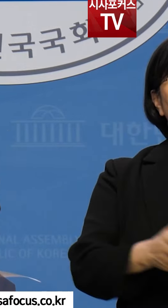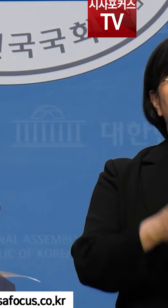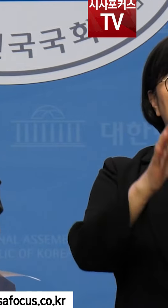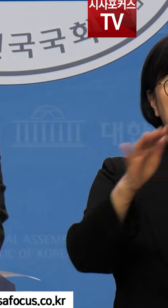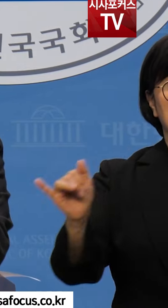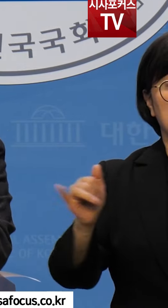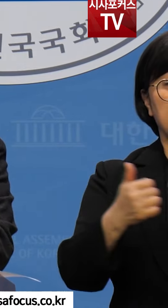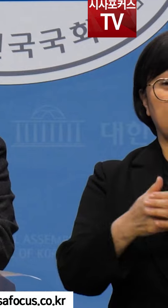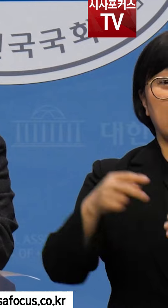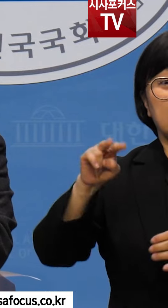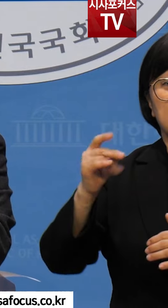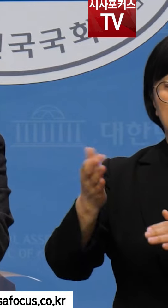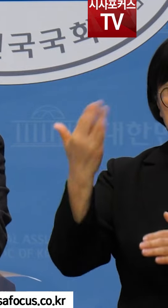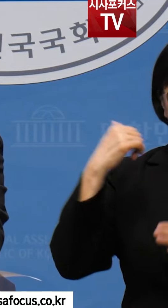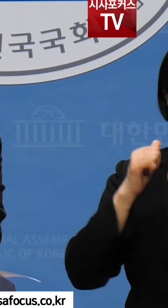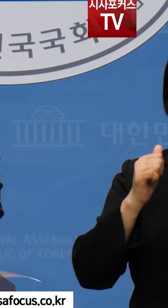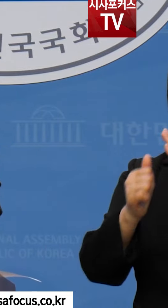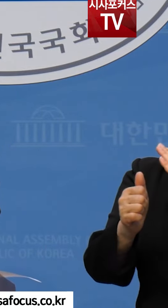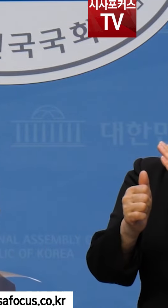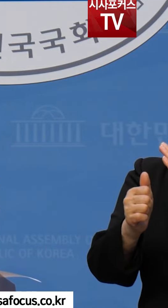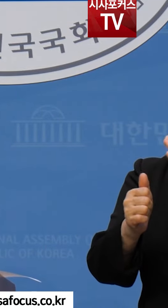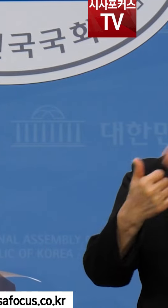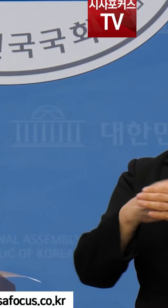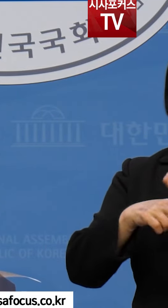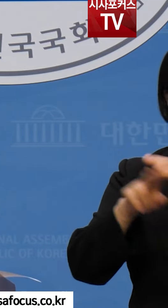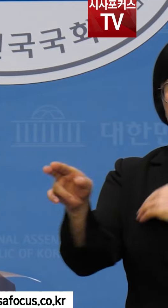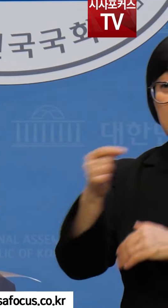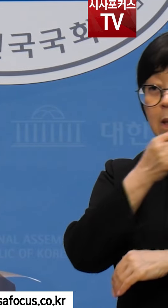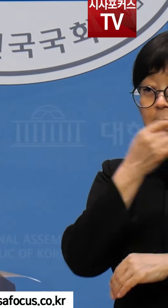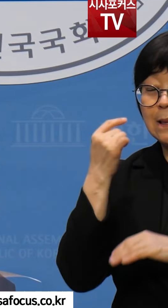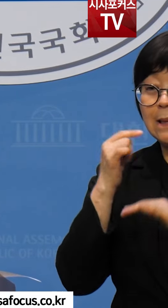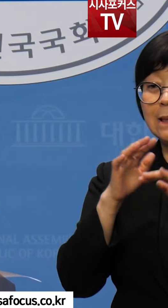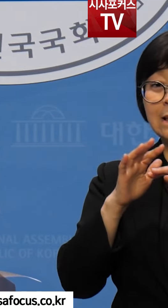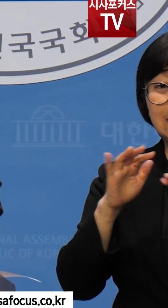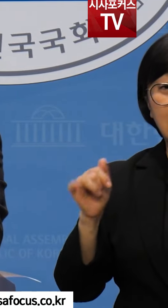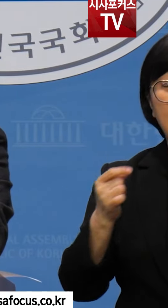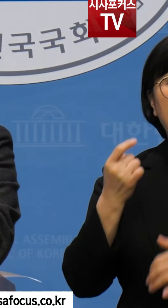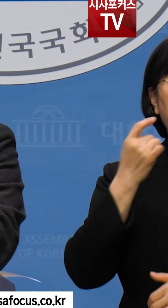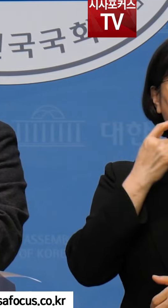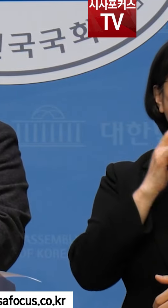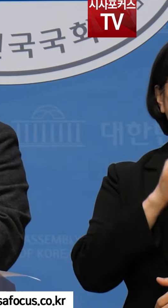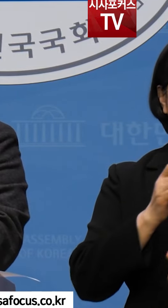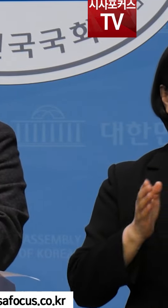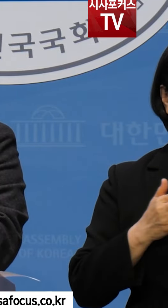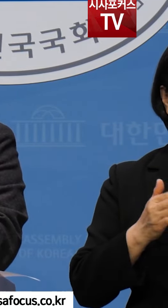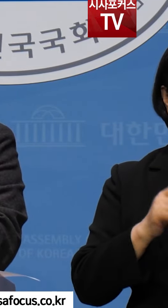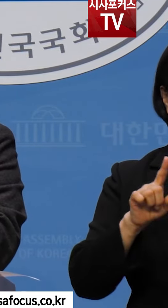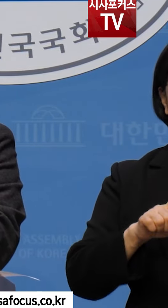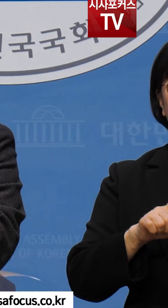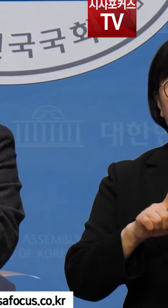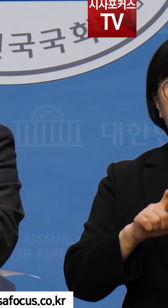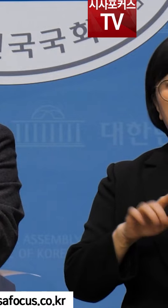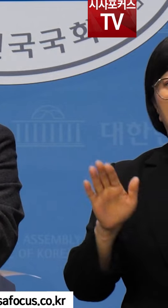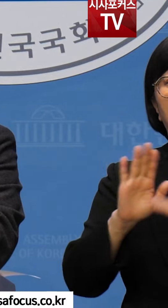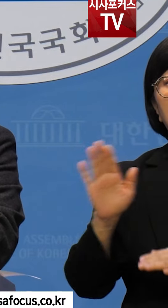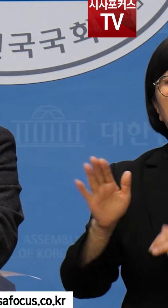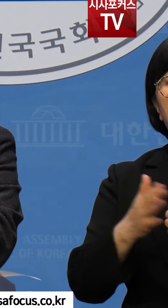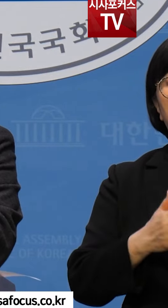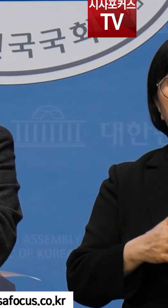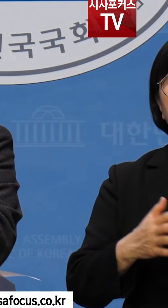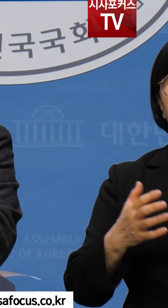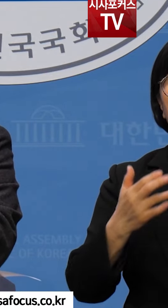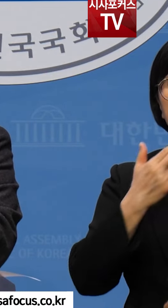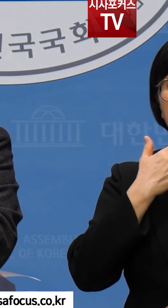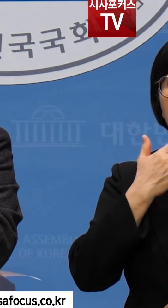시민들이 송영길 전 대표가 도주하거나 증인 등의 위증을 교사하는 등 공명정대한 재판을 해야 할 우려가 전혀